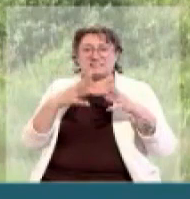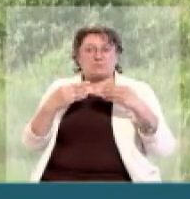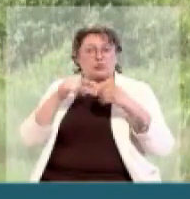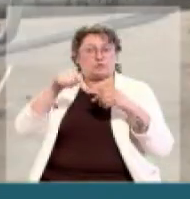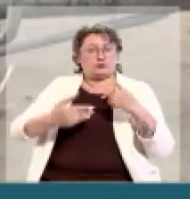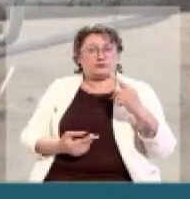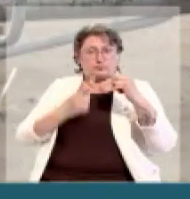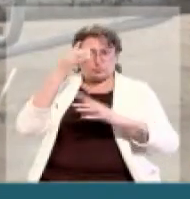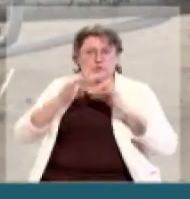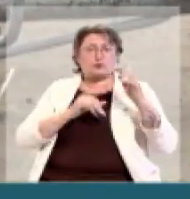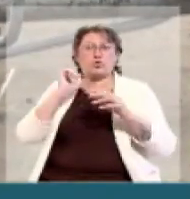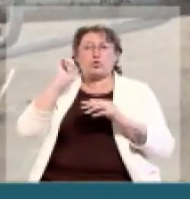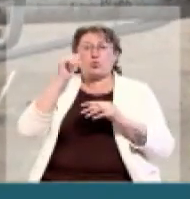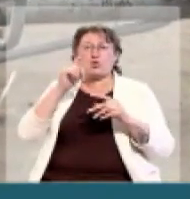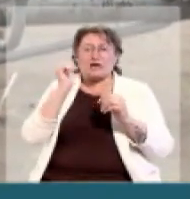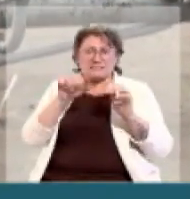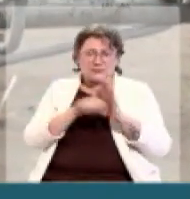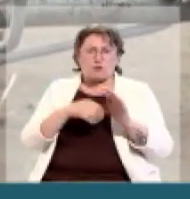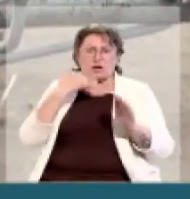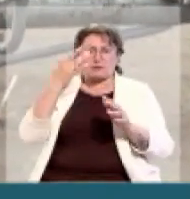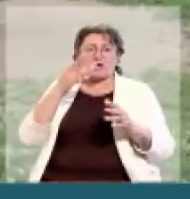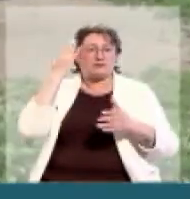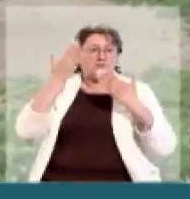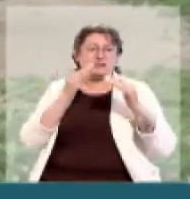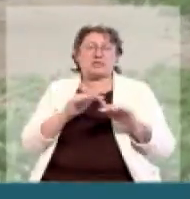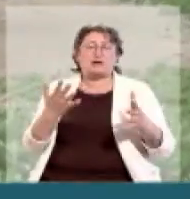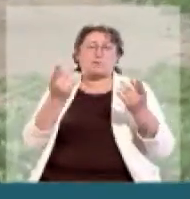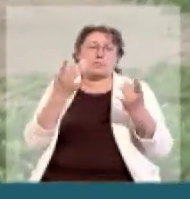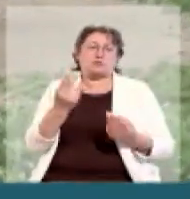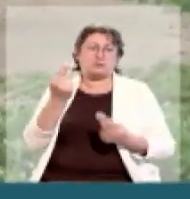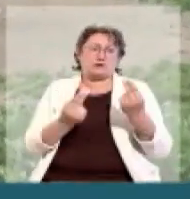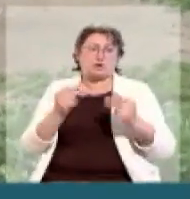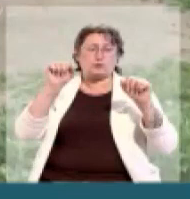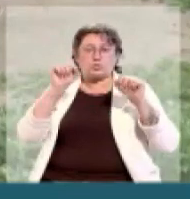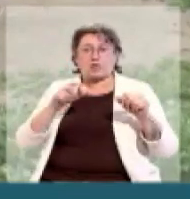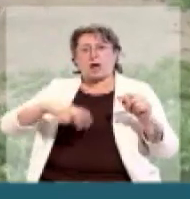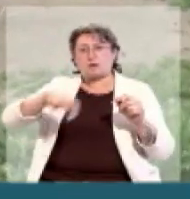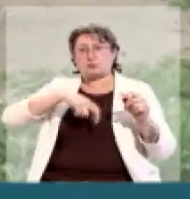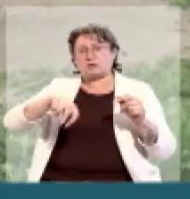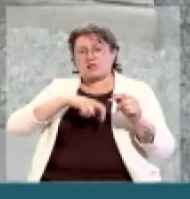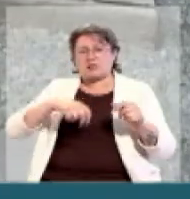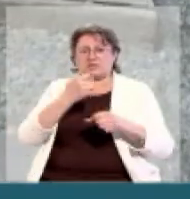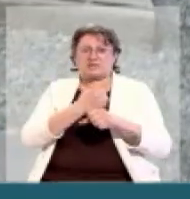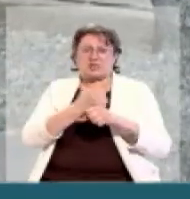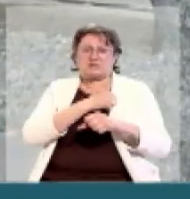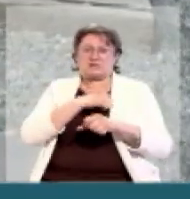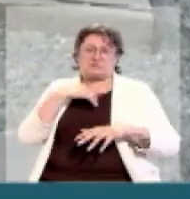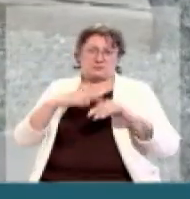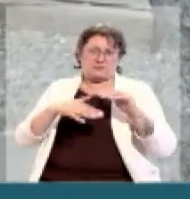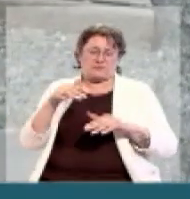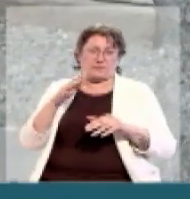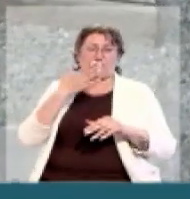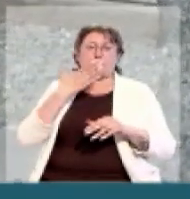проживают здесь круглый год. Из развлечений у местной детворы – скромная площадка, турник и карусель, сделанная жителями